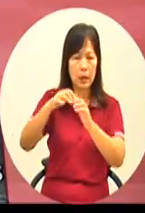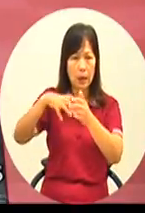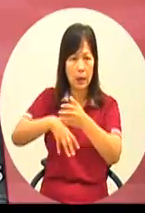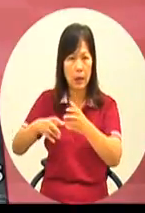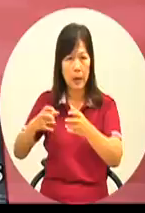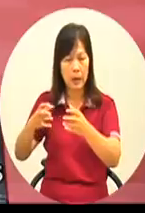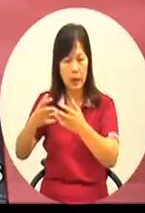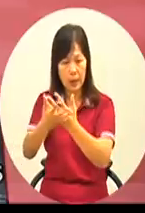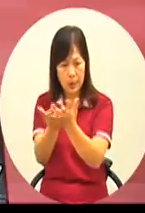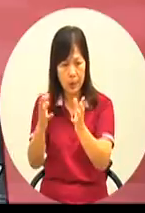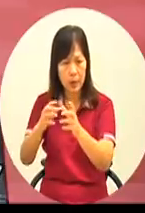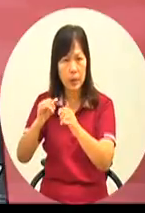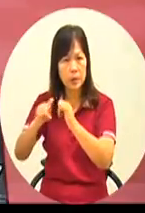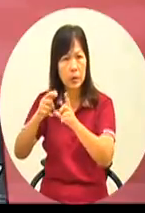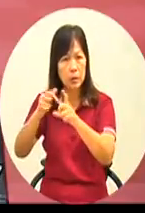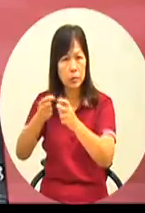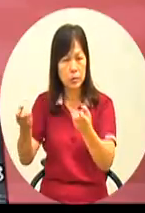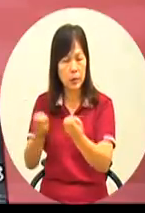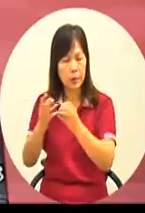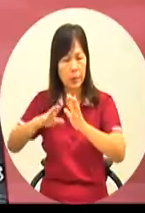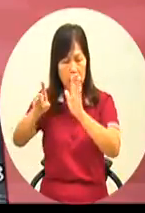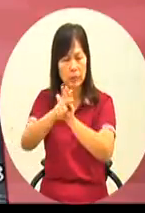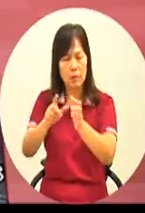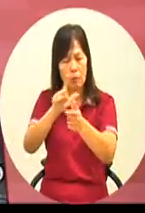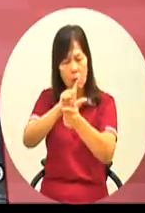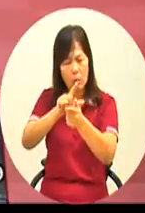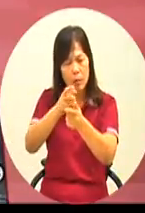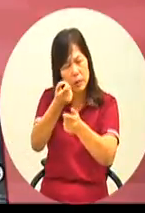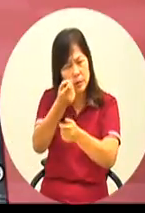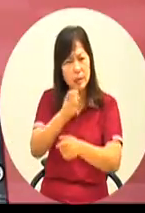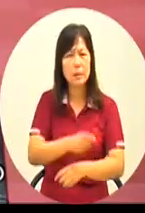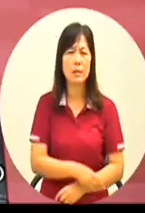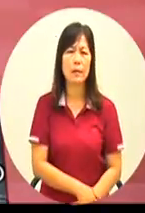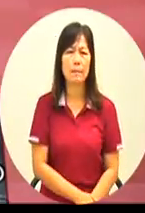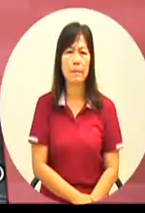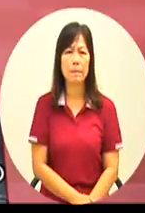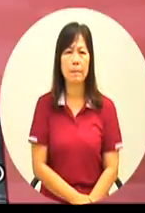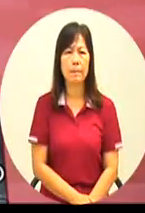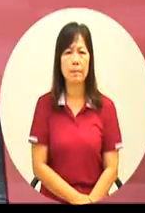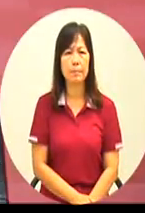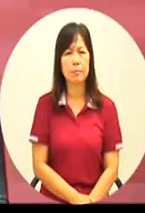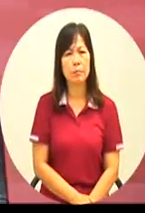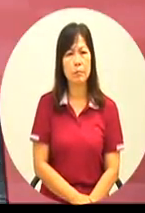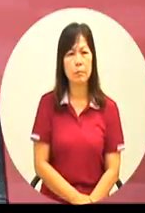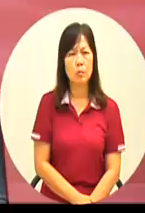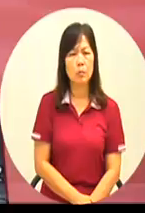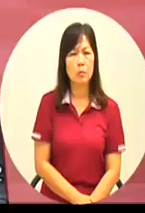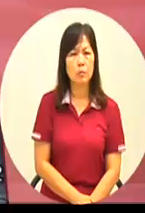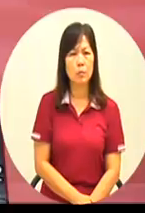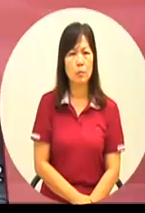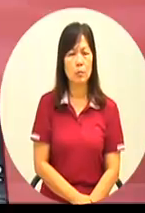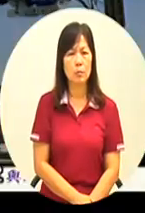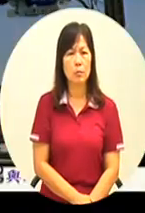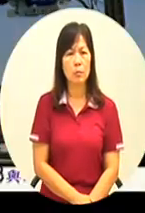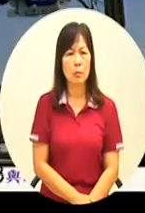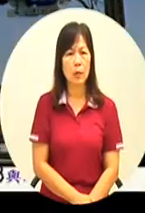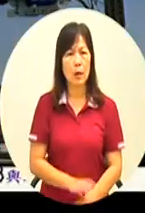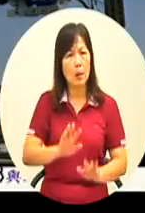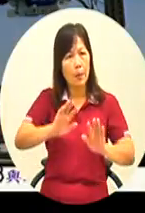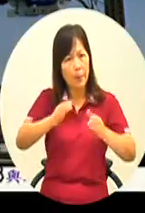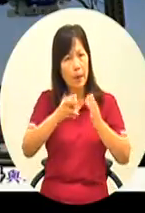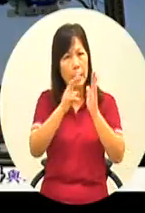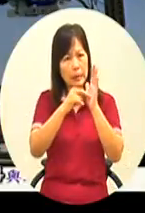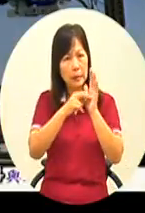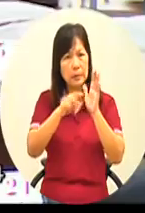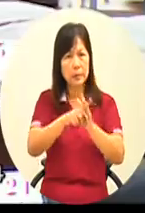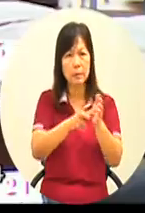发展，但是不大，有不大。好，现在你看看我大概介绍一下，这个是